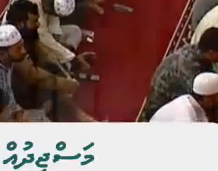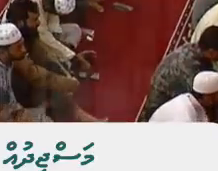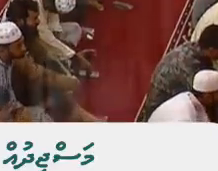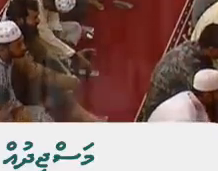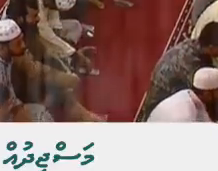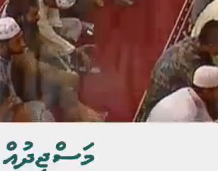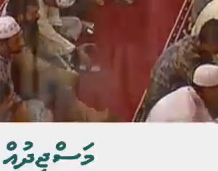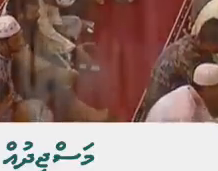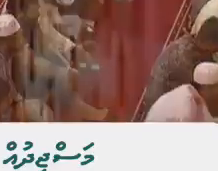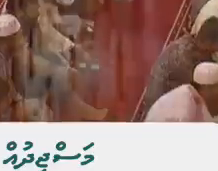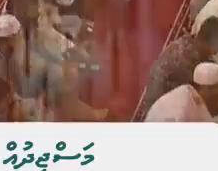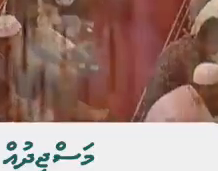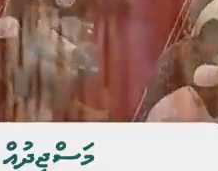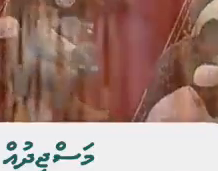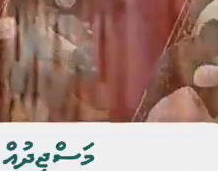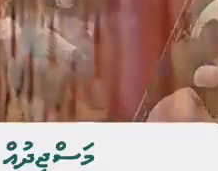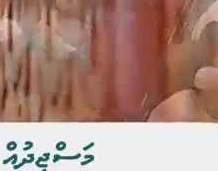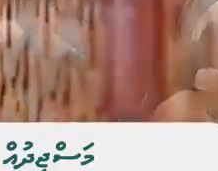لا